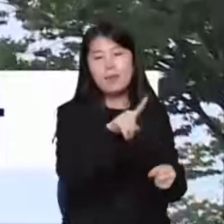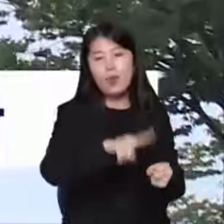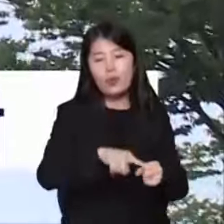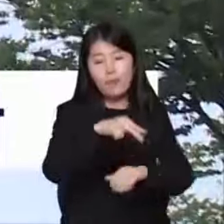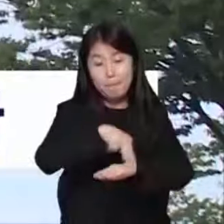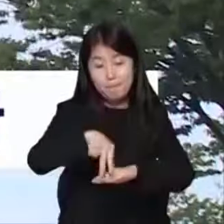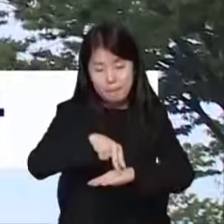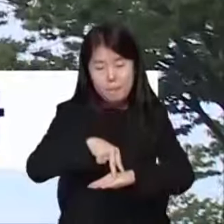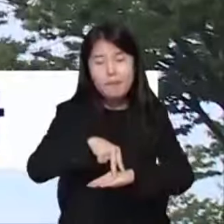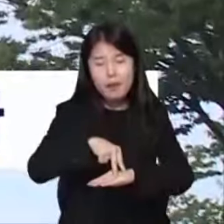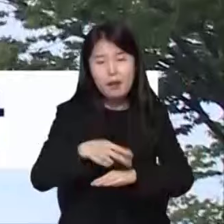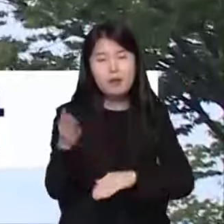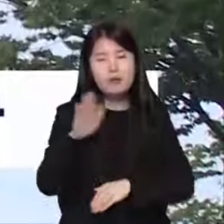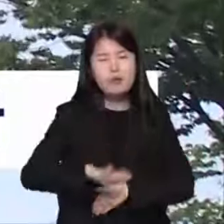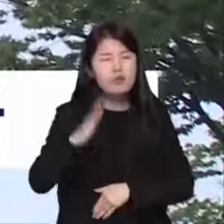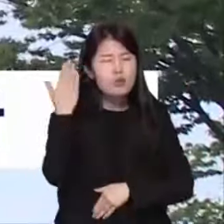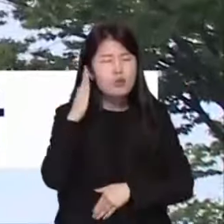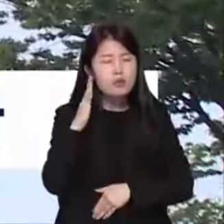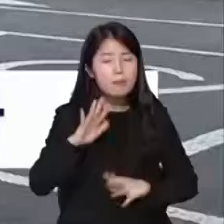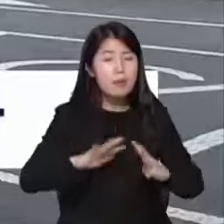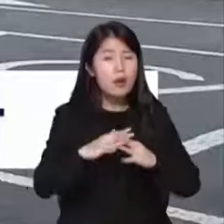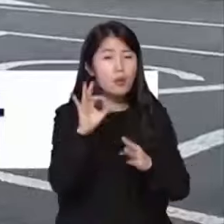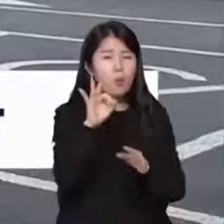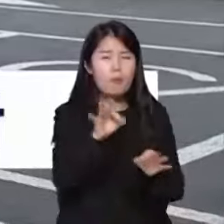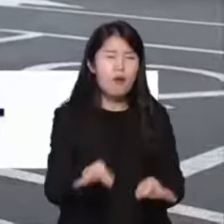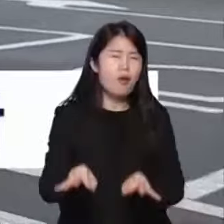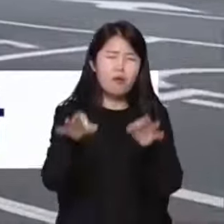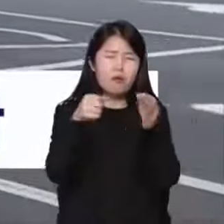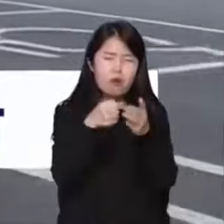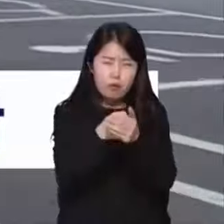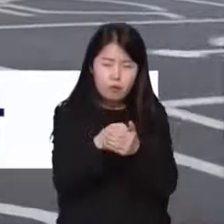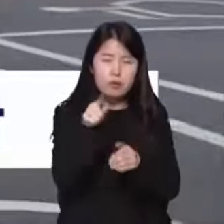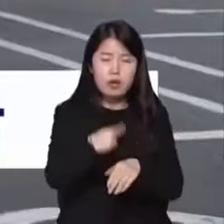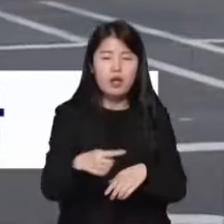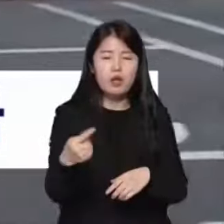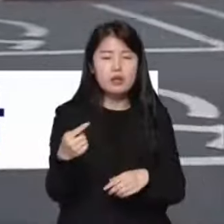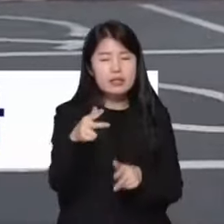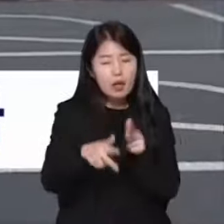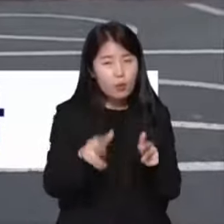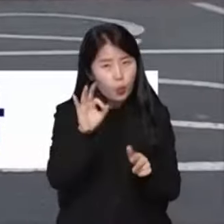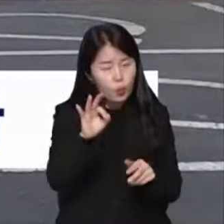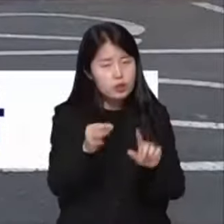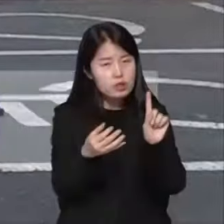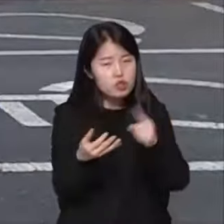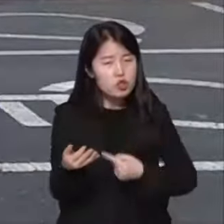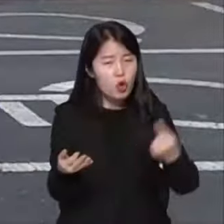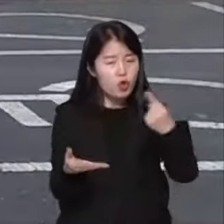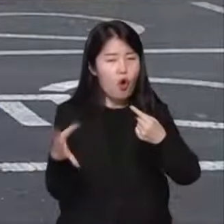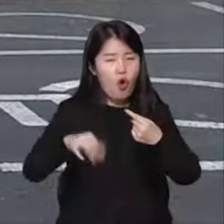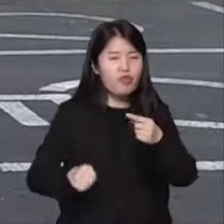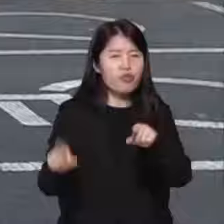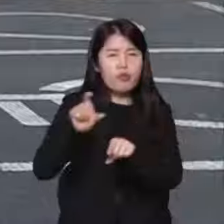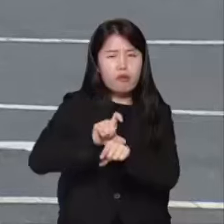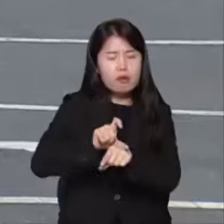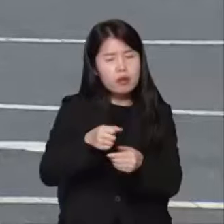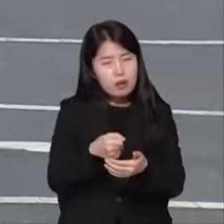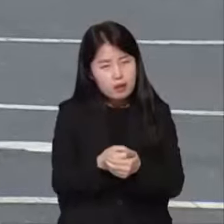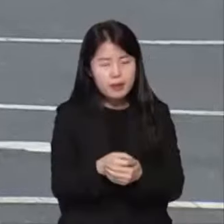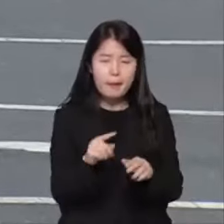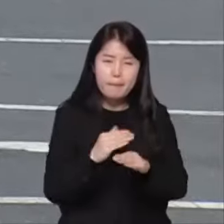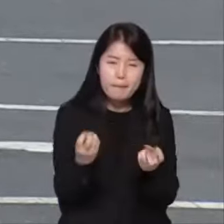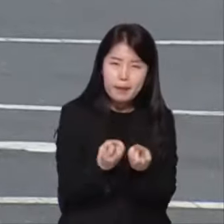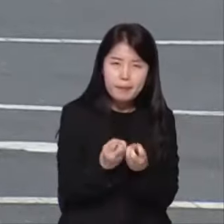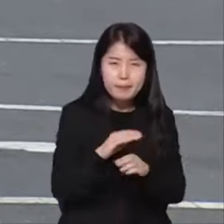용역을 진행했지만 최근 공사비 인상으로 사업비가 천억 원가량 늘어날 것으로 예상되자 용역을 중단하고 대안을